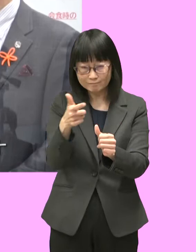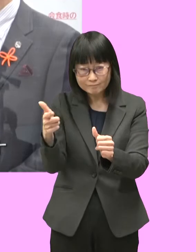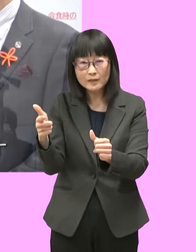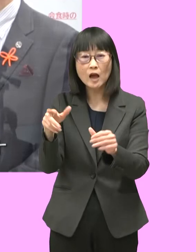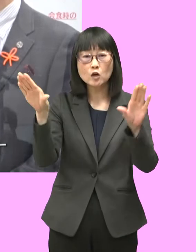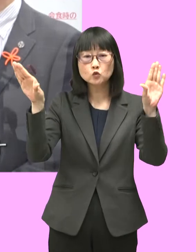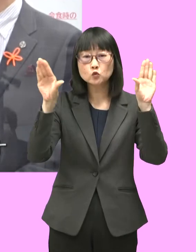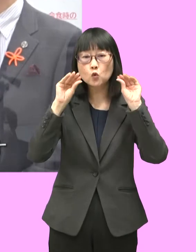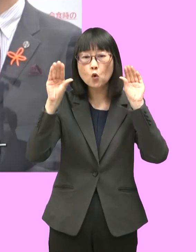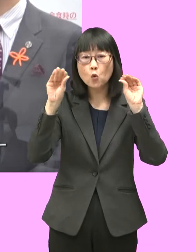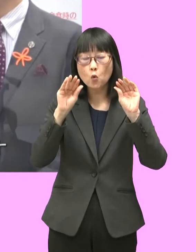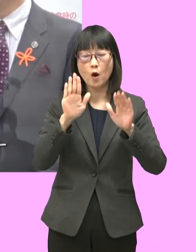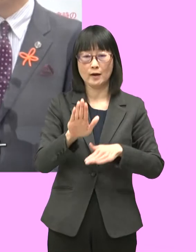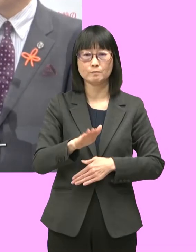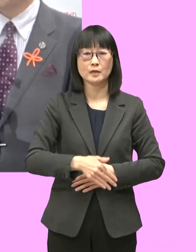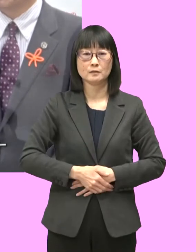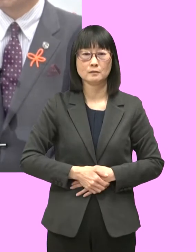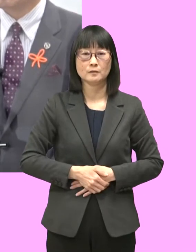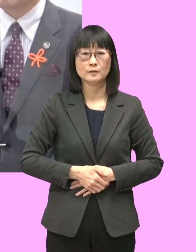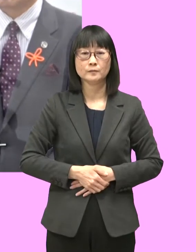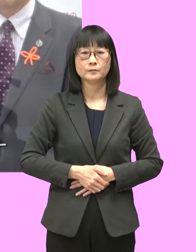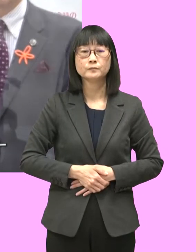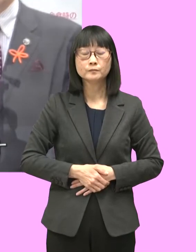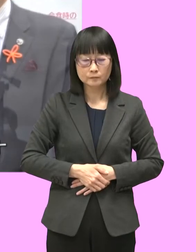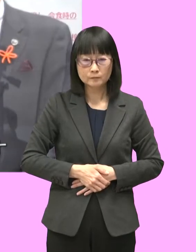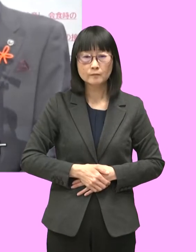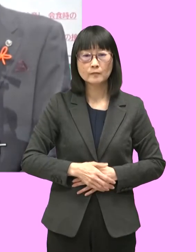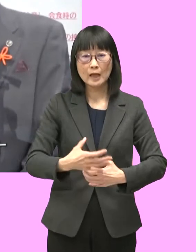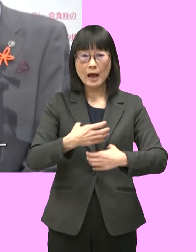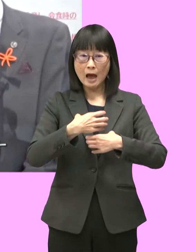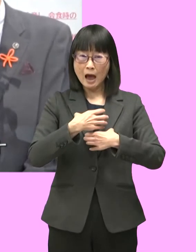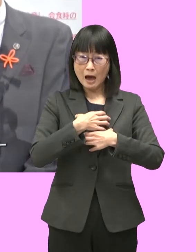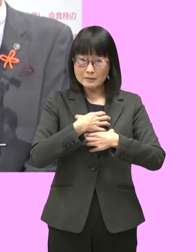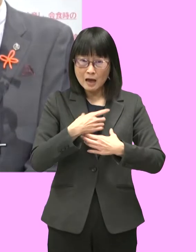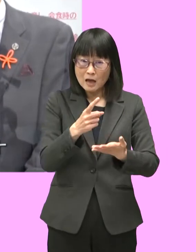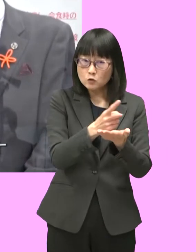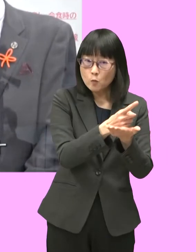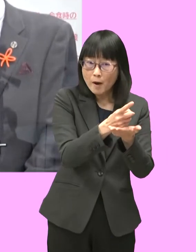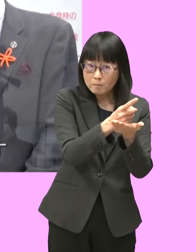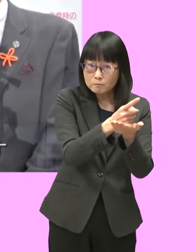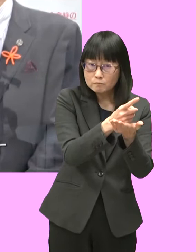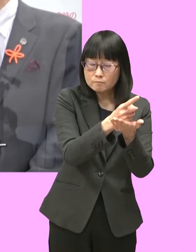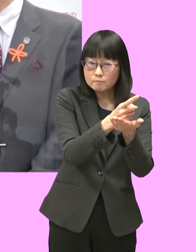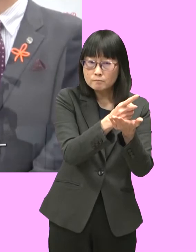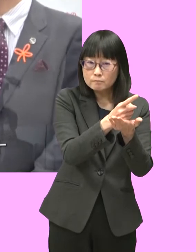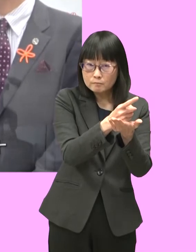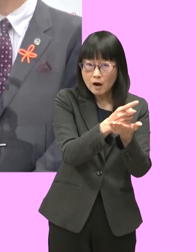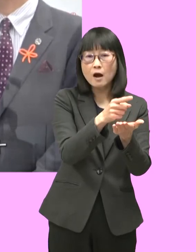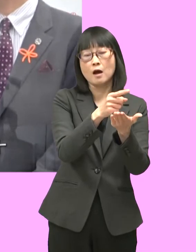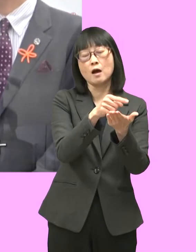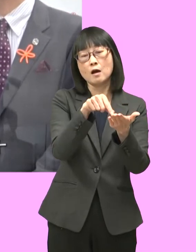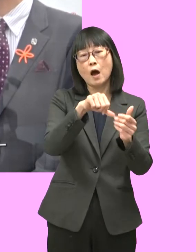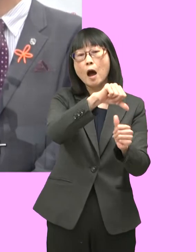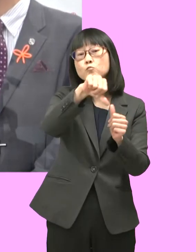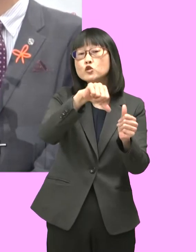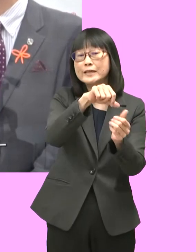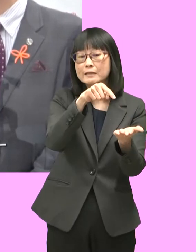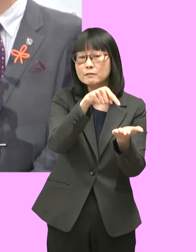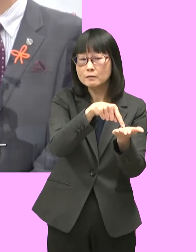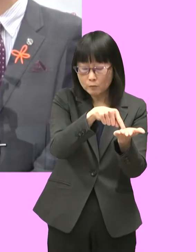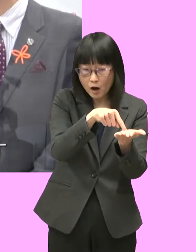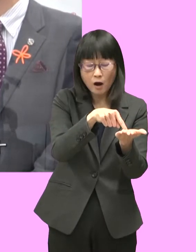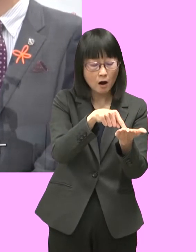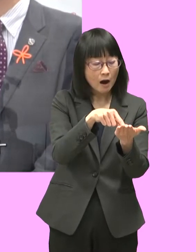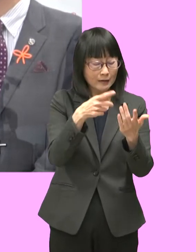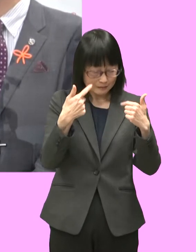島市公式防災アプリではハザードマップや避難所をいつでも確認することができます。